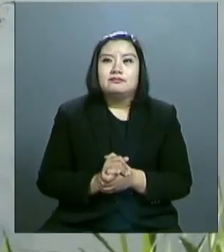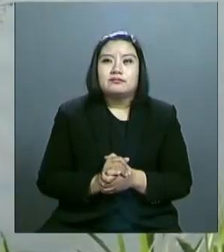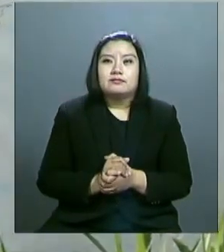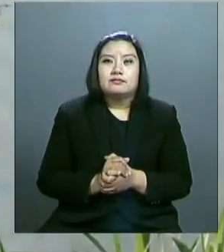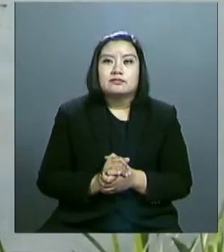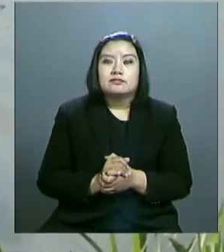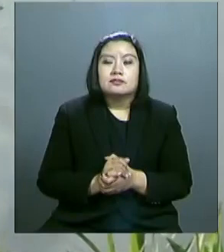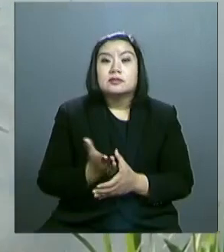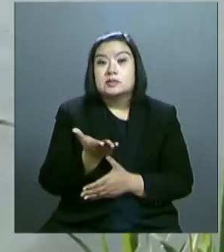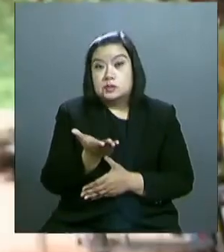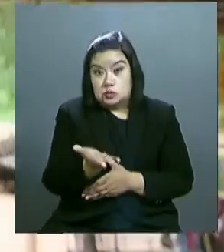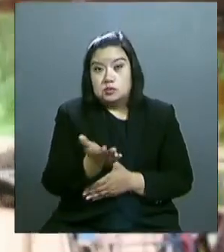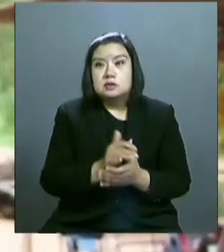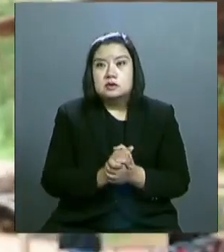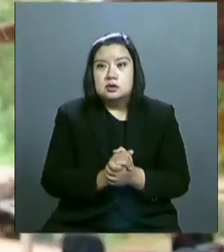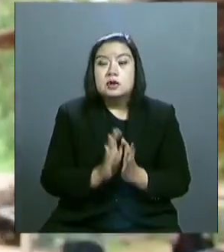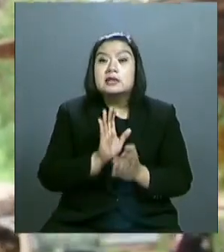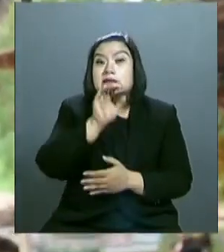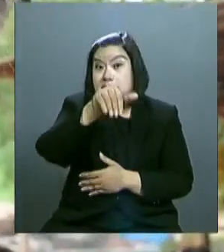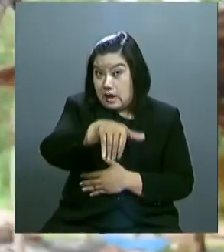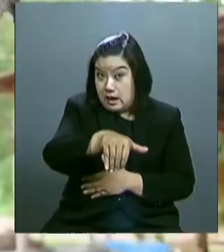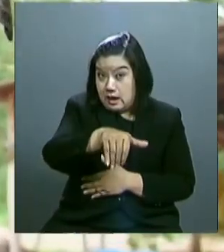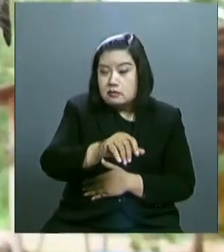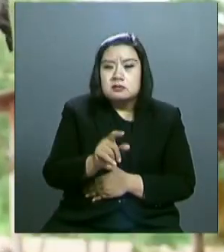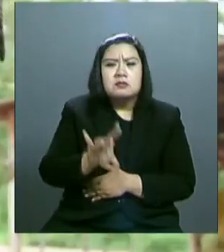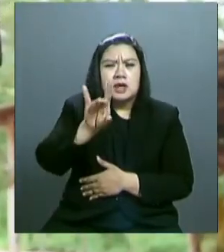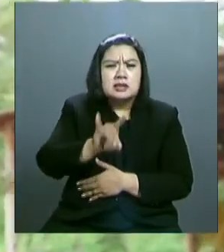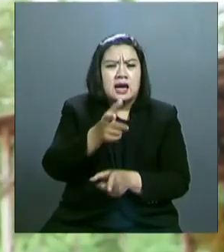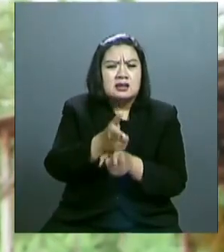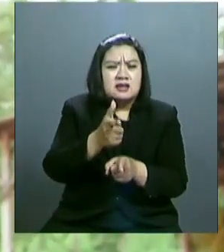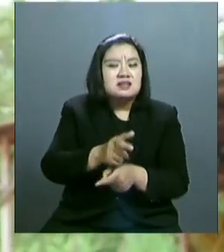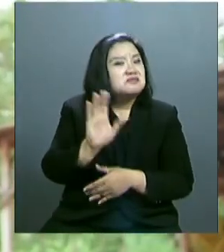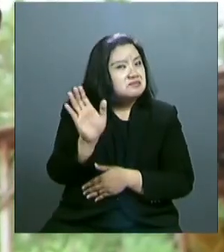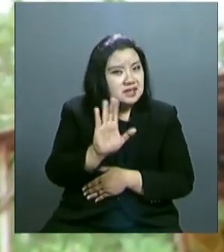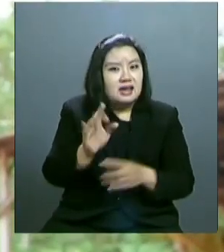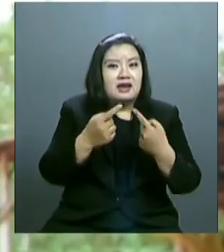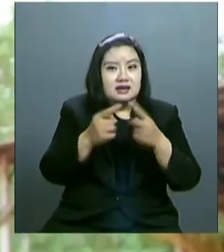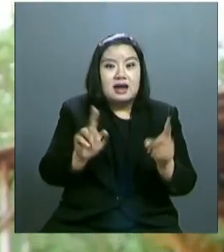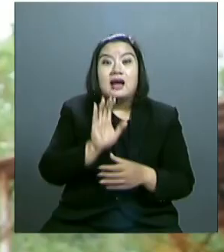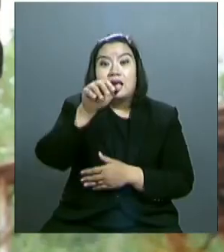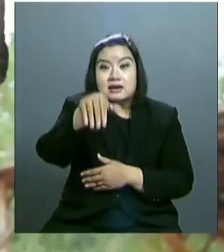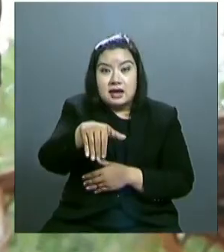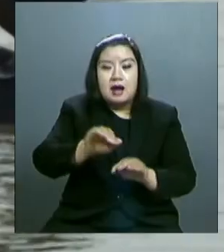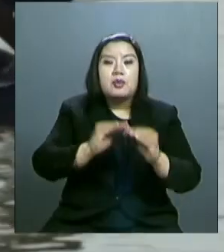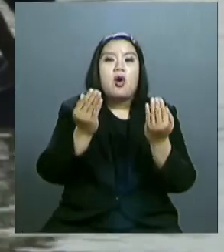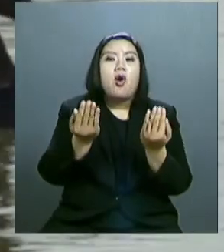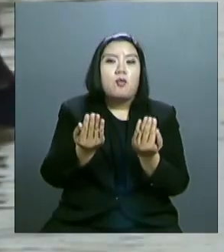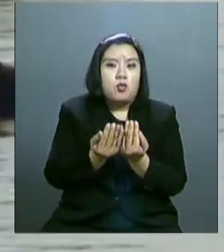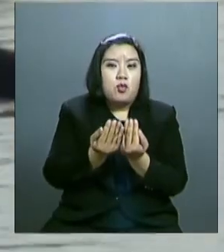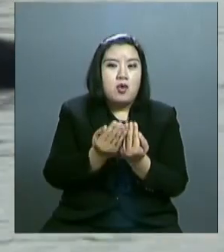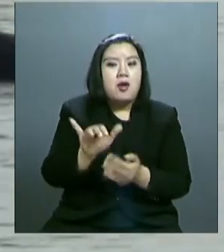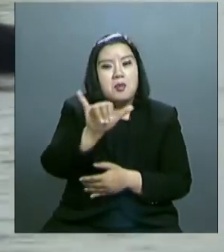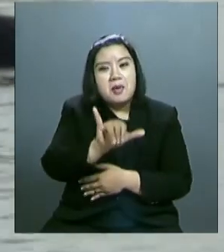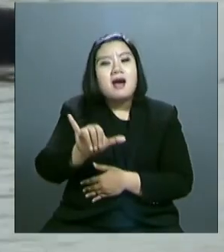ยบ้านตากลางช้างไม่ใช่เพียงสัตว์เลี้ยงแต่ช้างเปรียบเสมือนสมาชิกในครอบครัวนอกจ